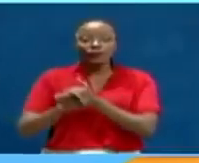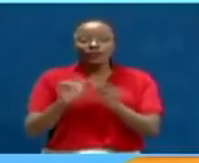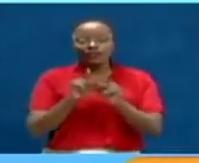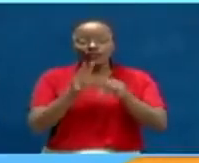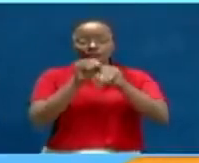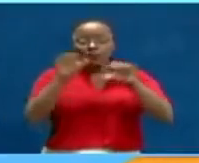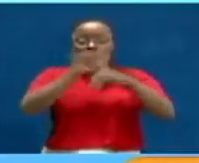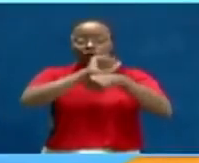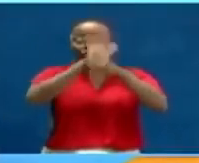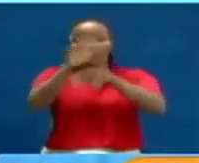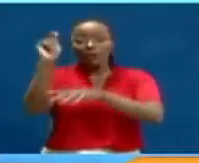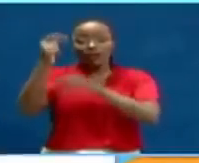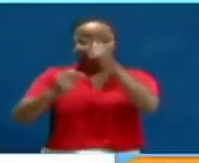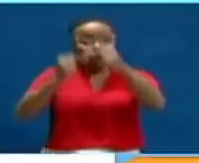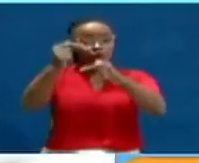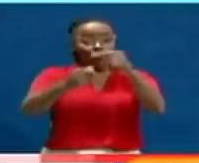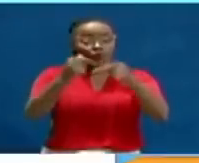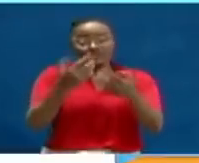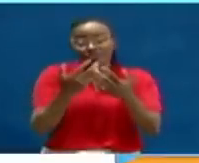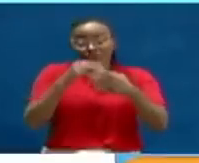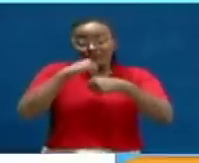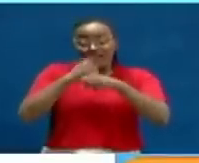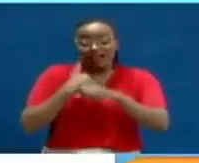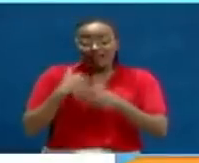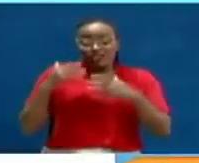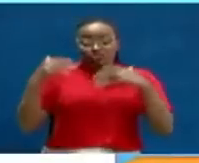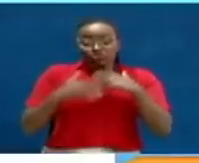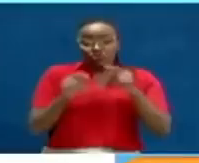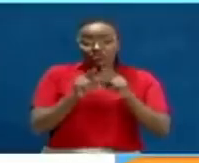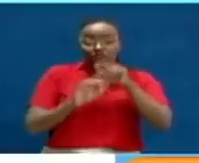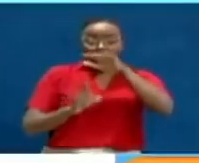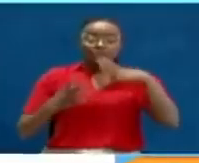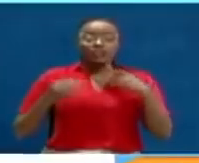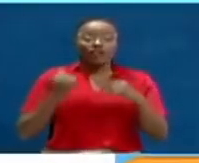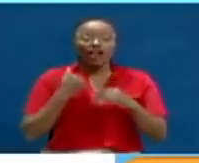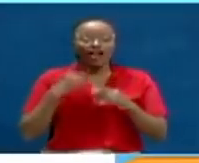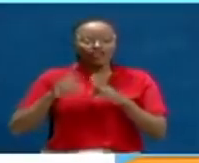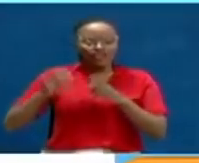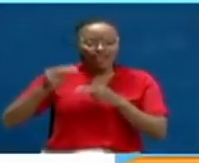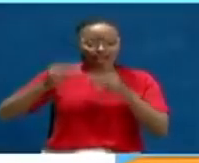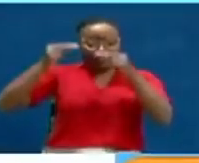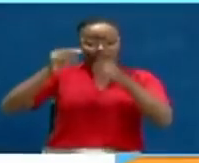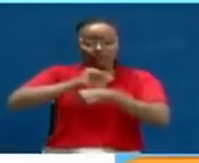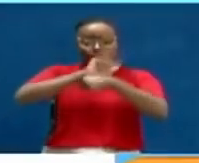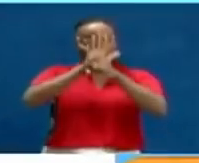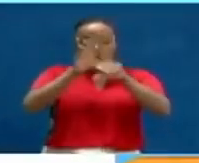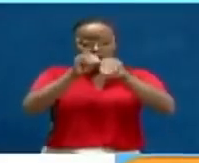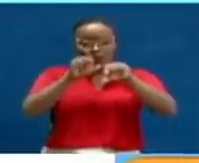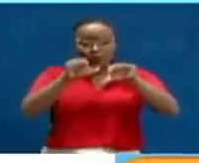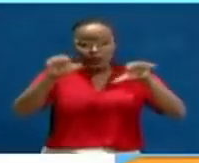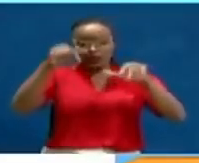Msambao wa virusi vya korona nchini Kenya unaendelea kutia hofu. Wizara ya Afya imenakili idadi ya juu zaidi ya maambukizi ya